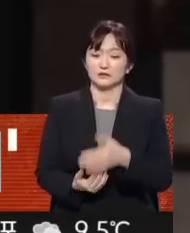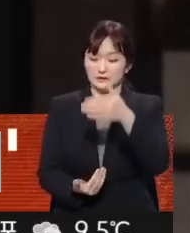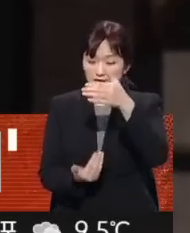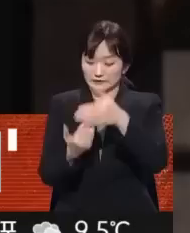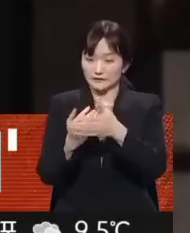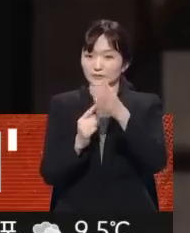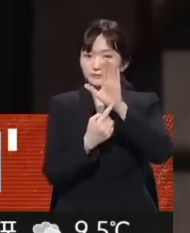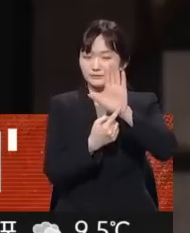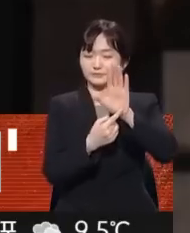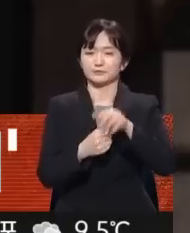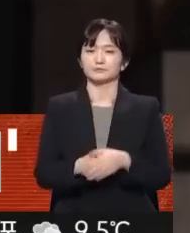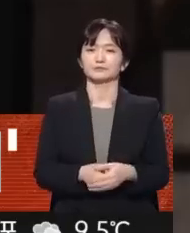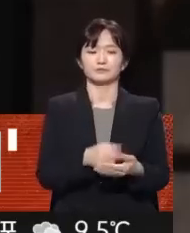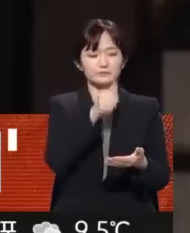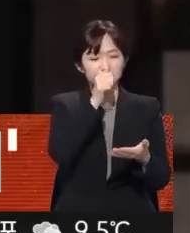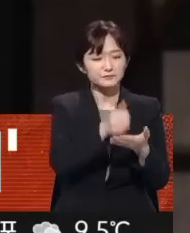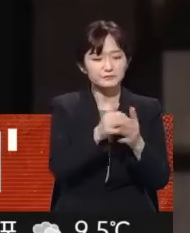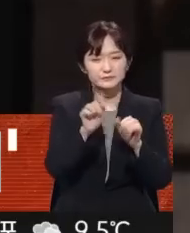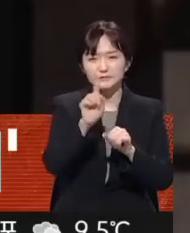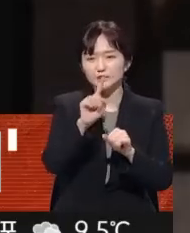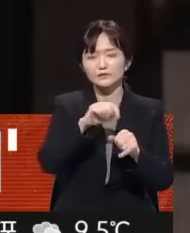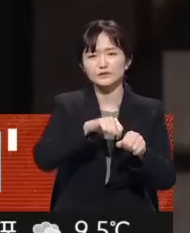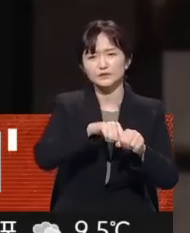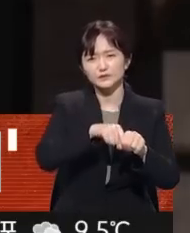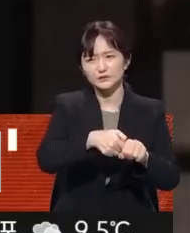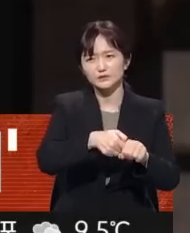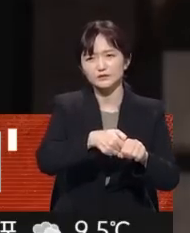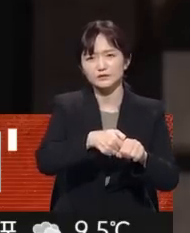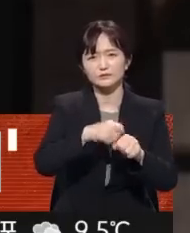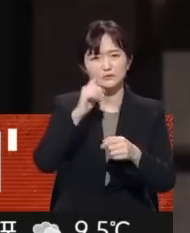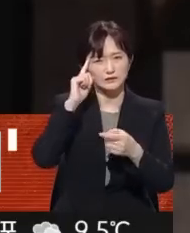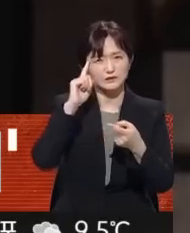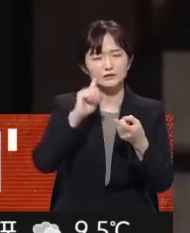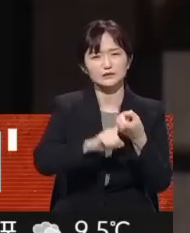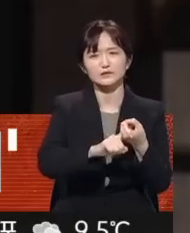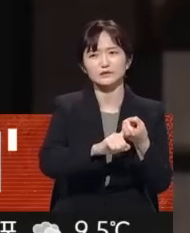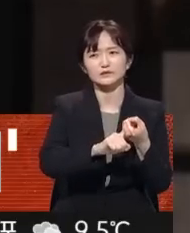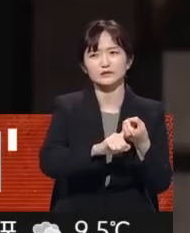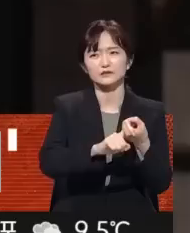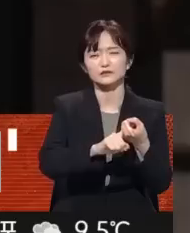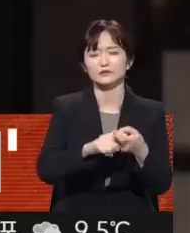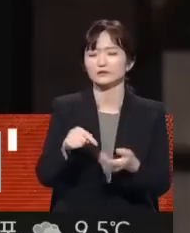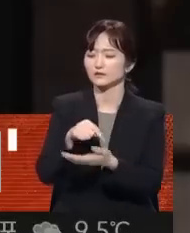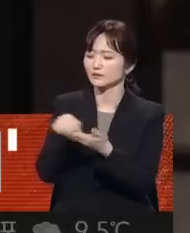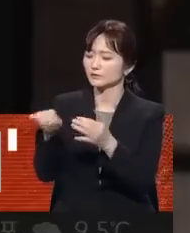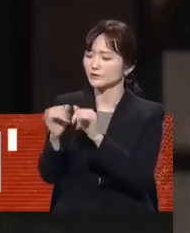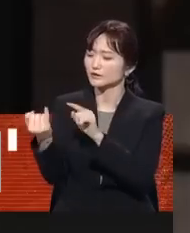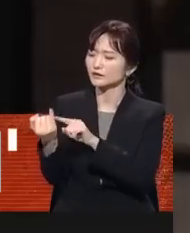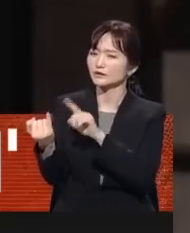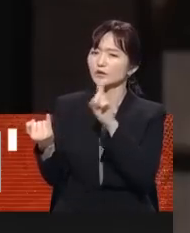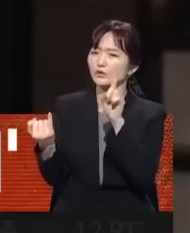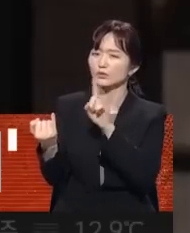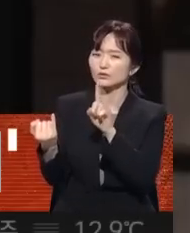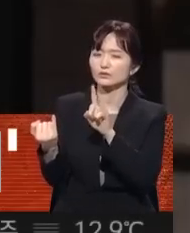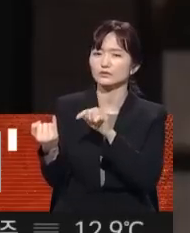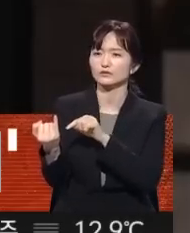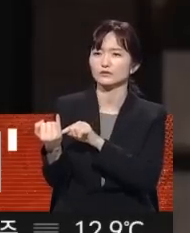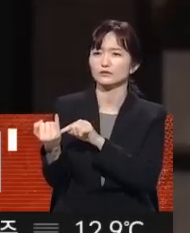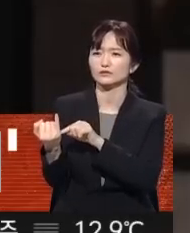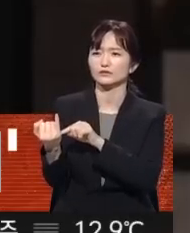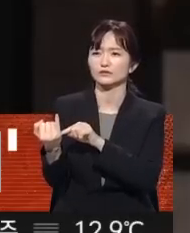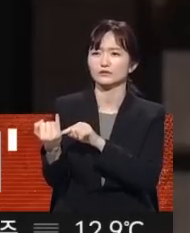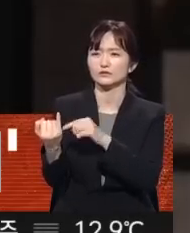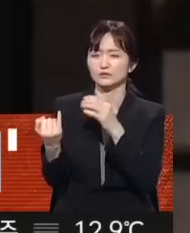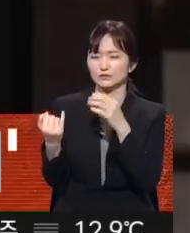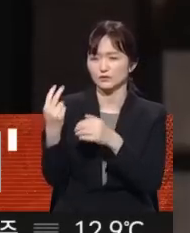보면이 범인들이 어떤 처벌을 받는가에 대해서 굉장히 관심이 있지 사실이 피해자에 대해서 어떤 식으로 지금 현재 그